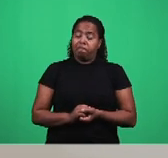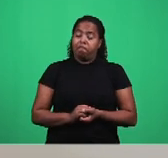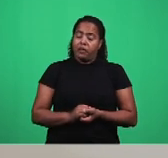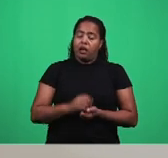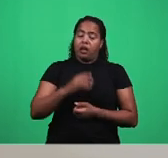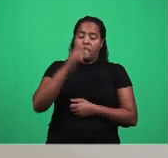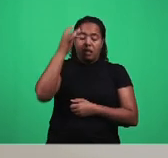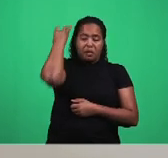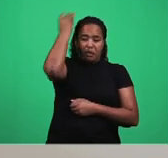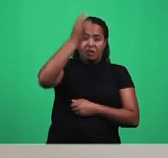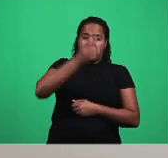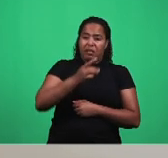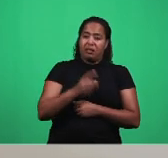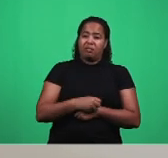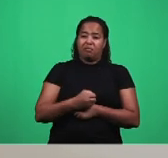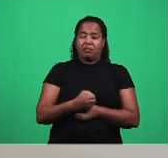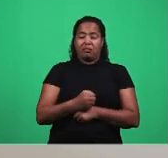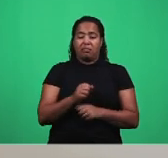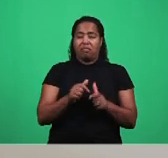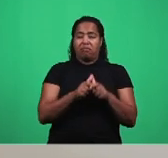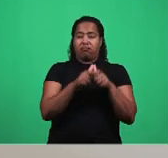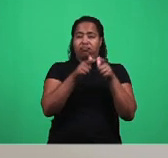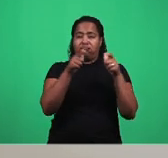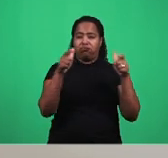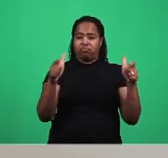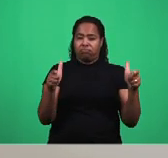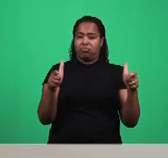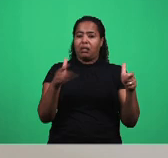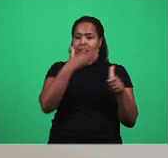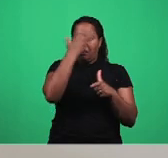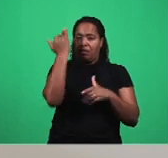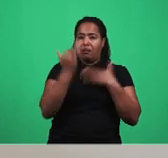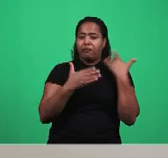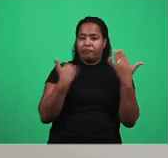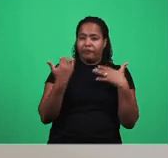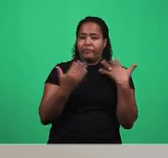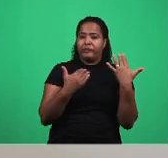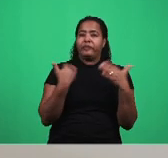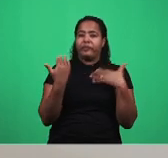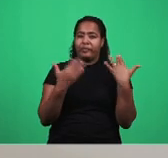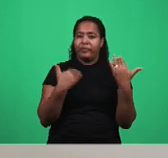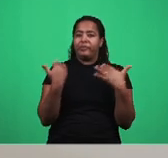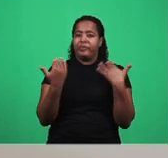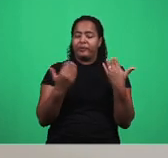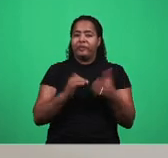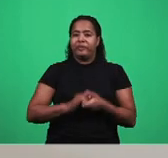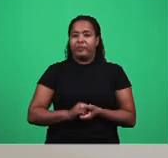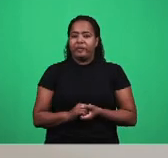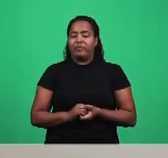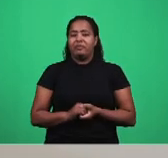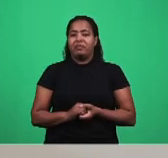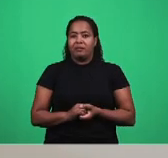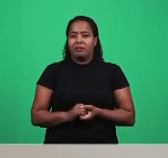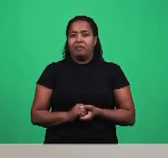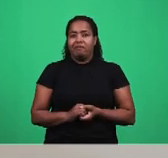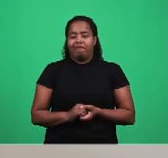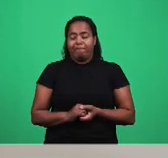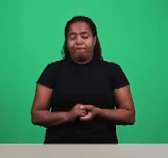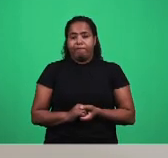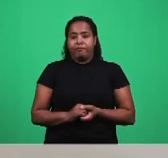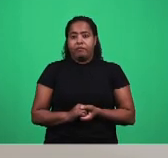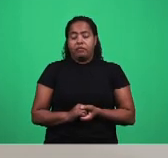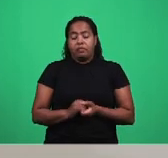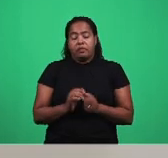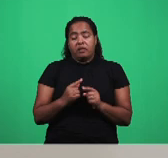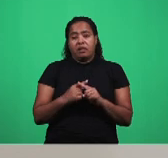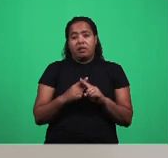le plus grand de la maladie et en nombre de pertes de vie, parce que c'est la plus grande concentration des frères et sœurs. Mais nous avons